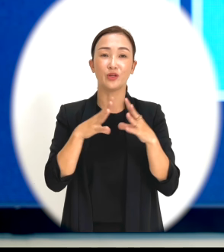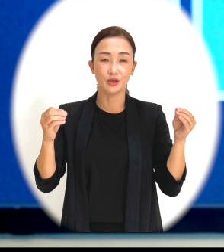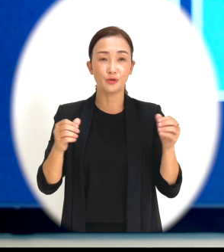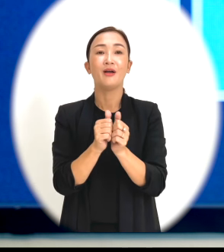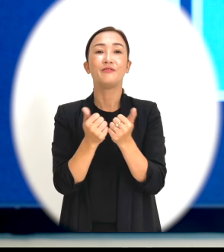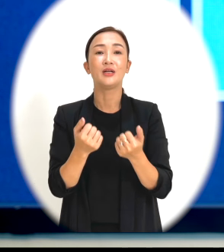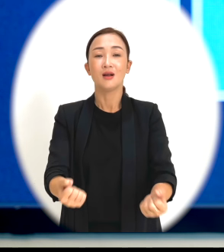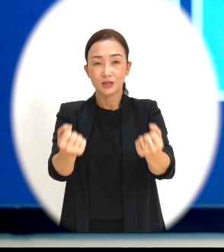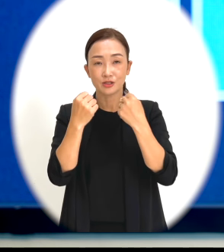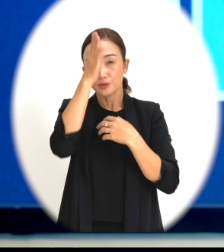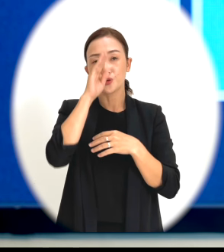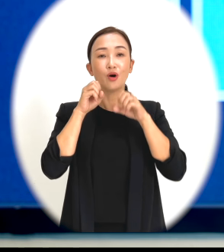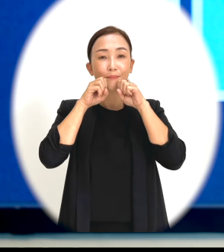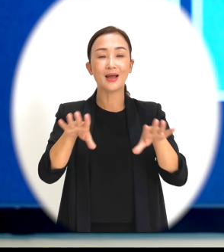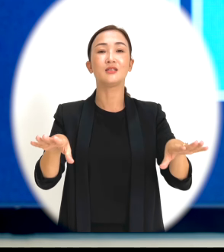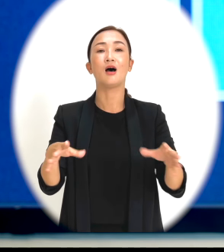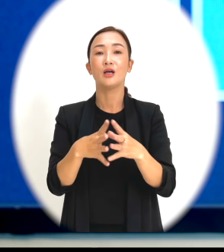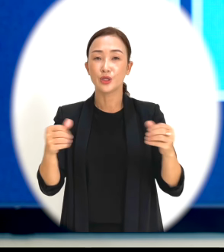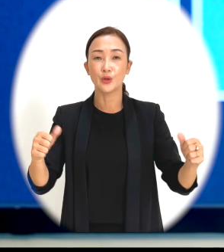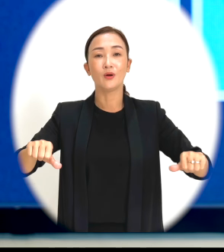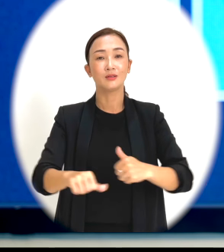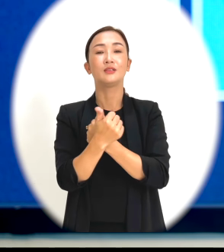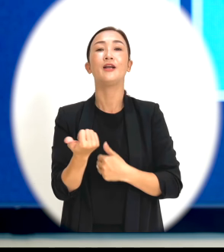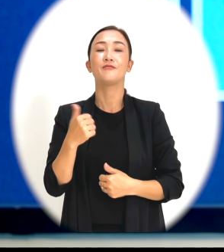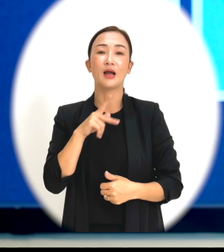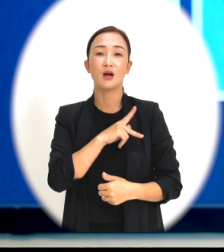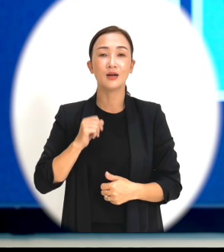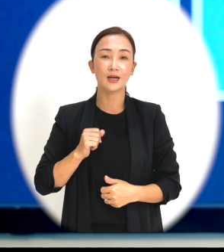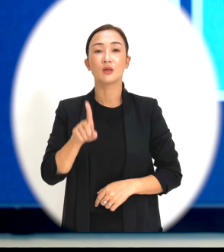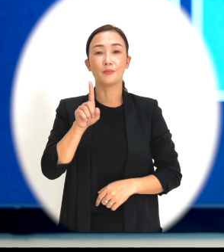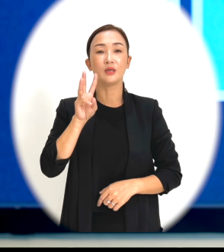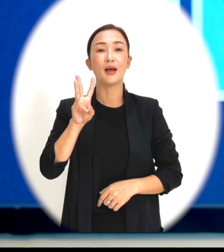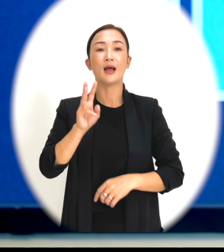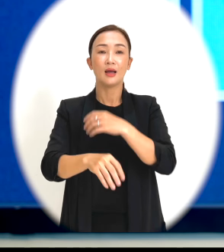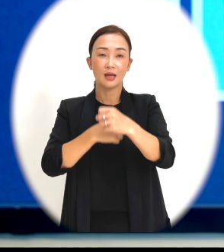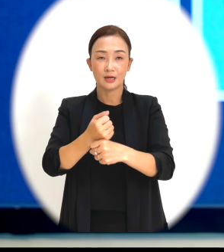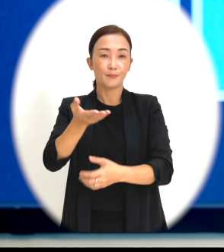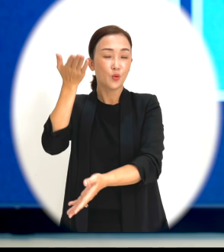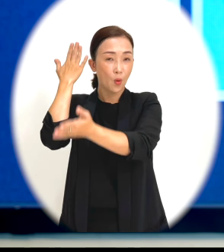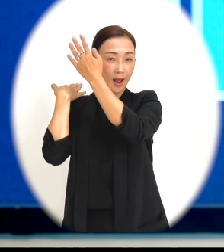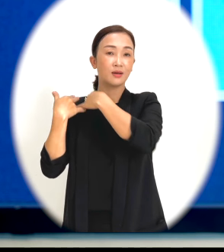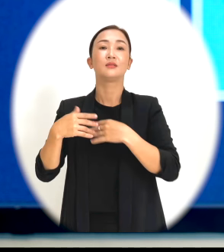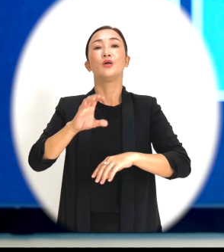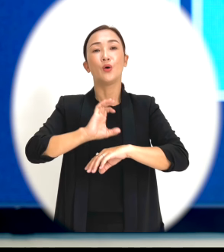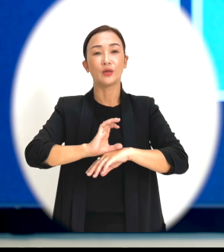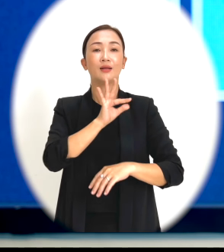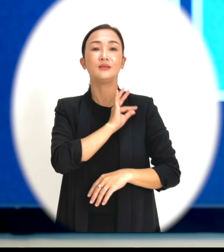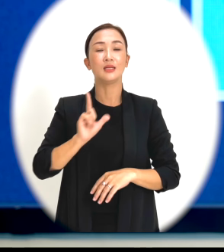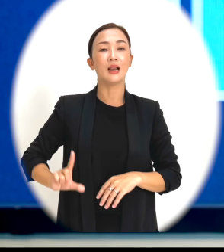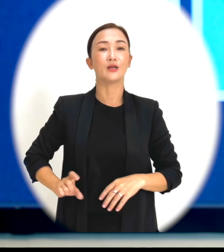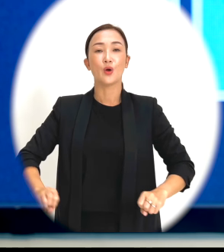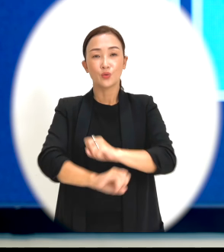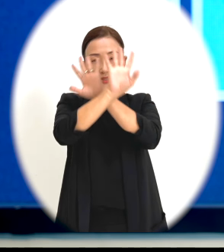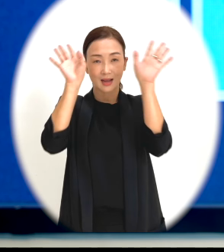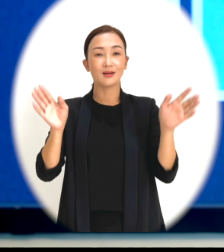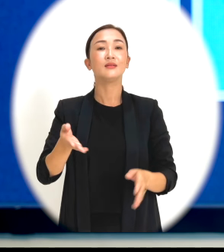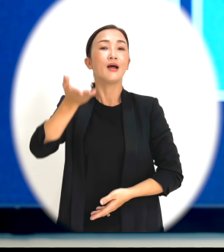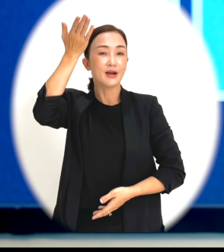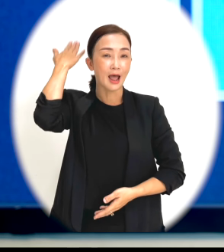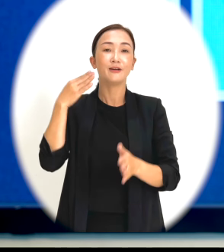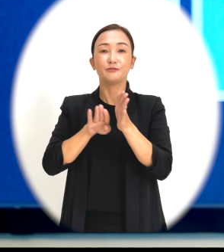thật nhiều. Bởi sức thiên Chúa ban, chúng ta đã vượt qua nhiều thử thách và khó khăn, đã kết được nhiều quả trong